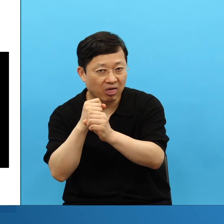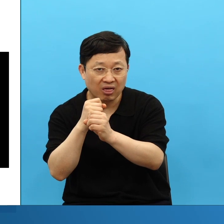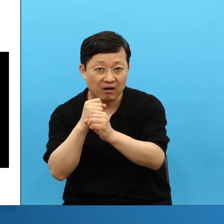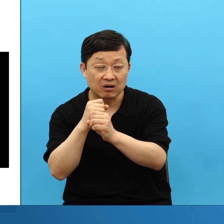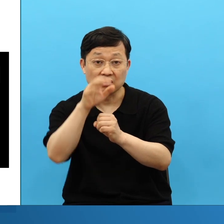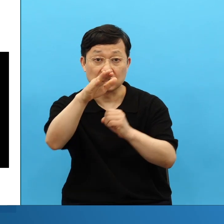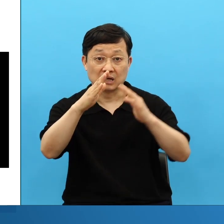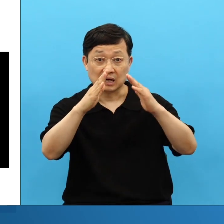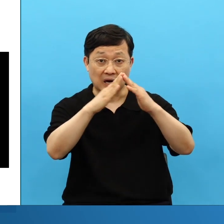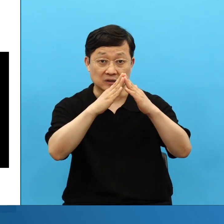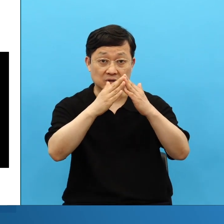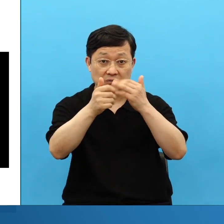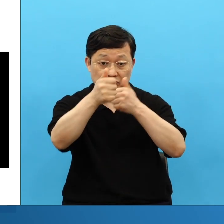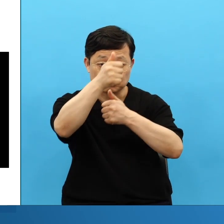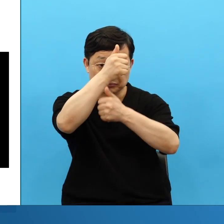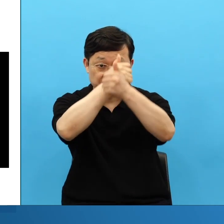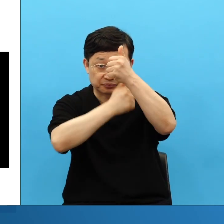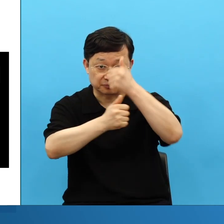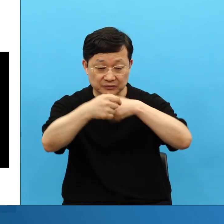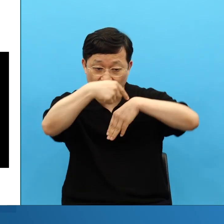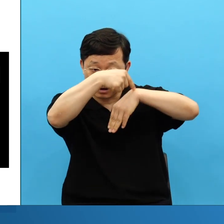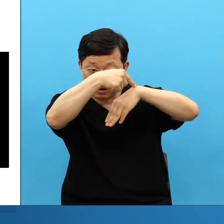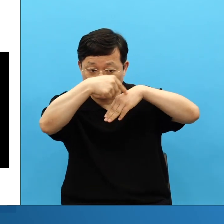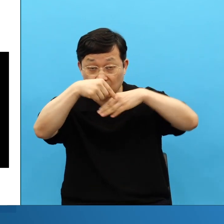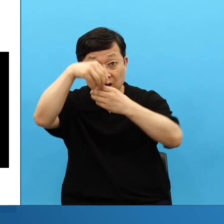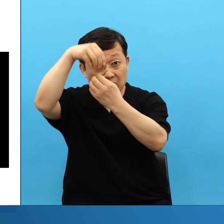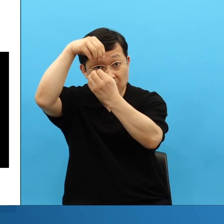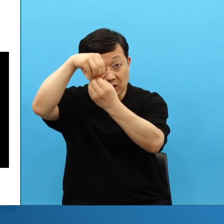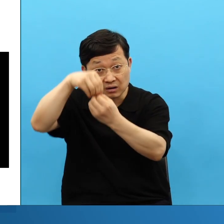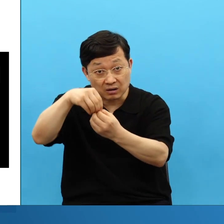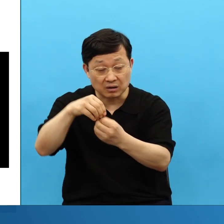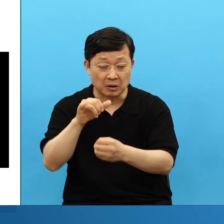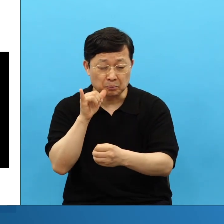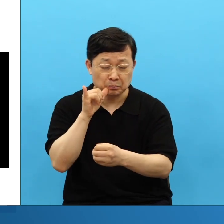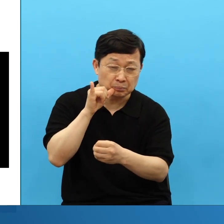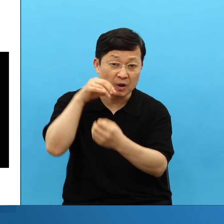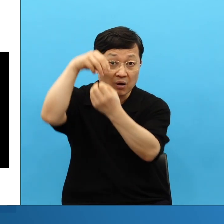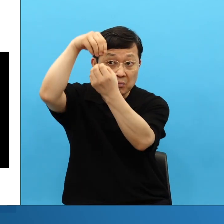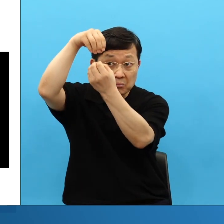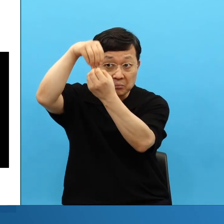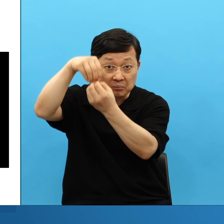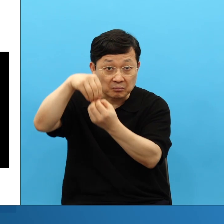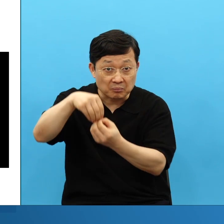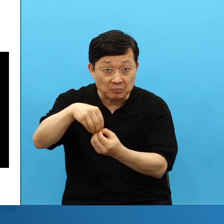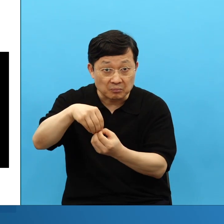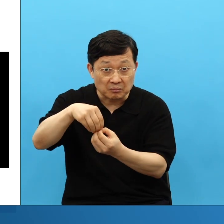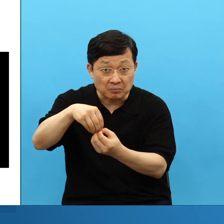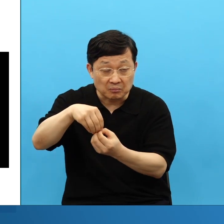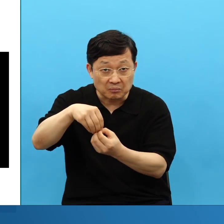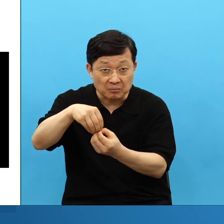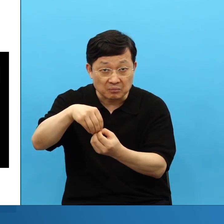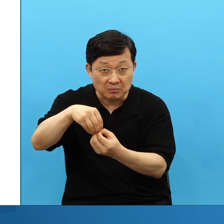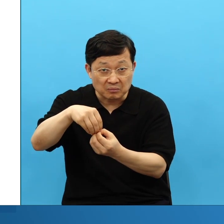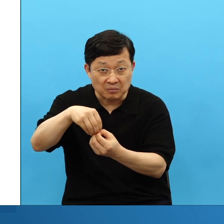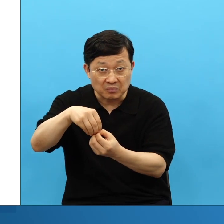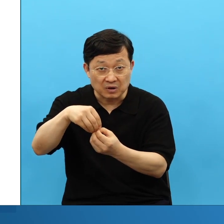집안에 중독 가게에 있는 사람들은 중독 물질을 근처에도 가지 마시기 바랍니다.